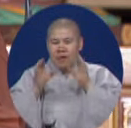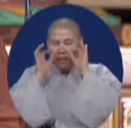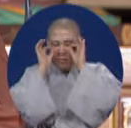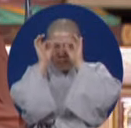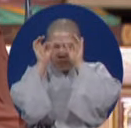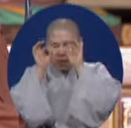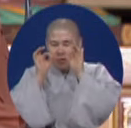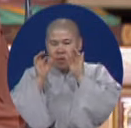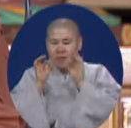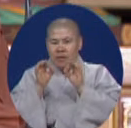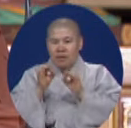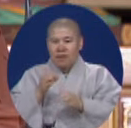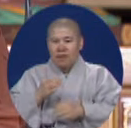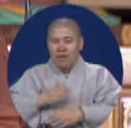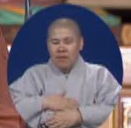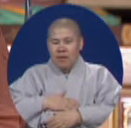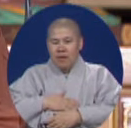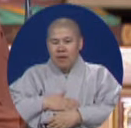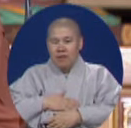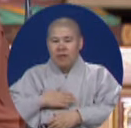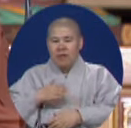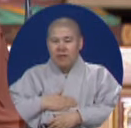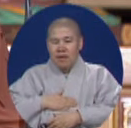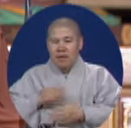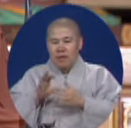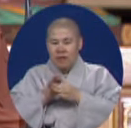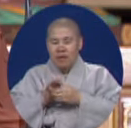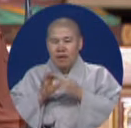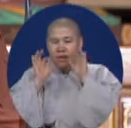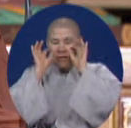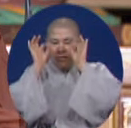그게 자기가 자기 눈을 보는 겁니다.